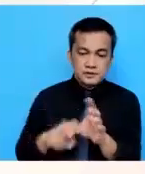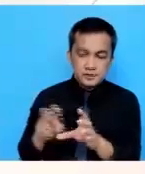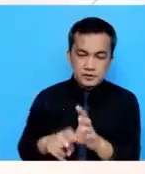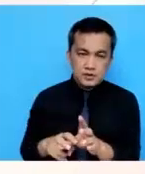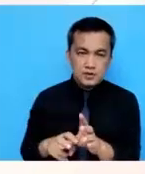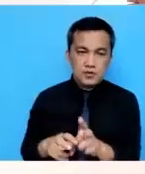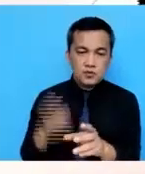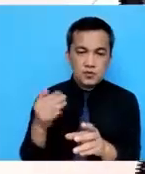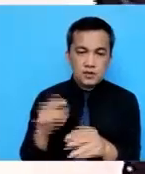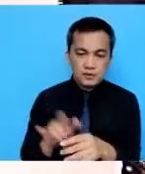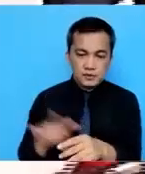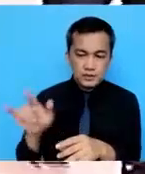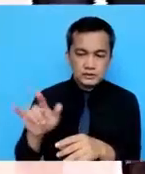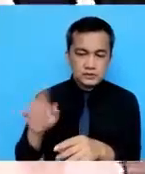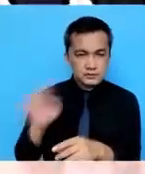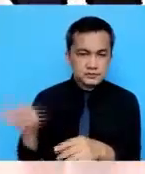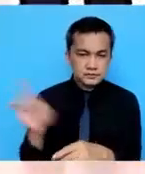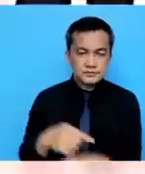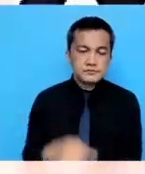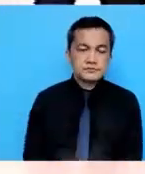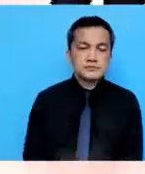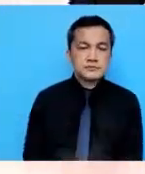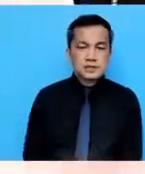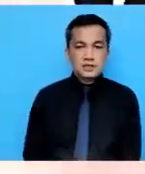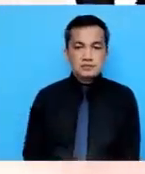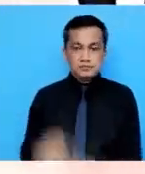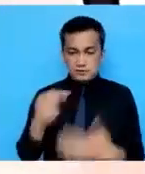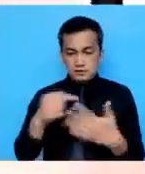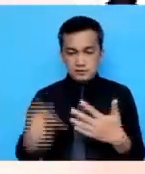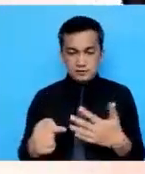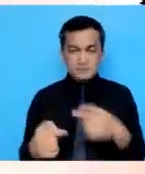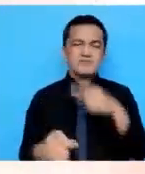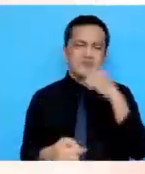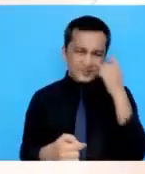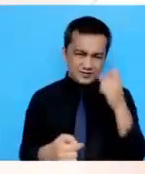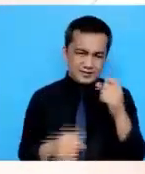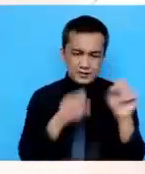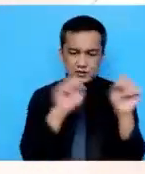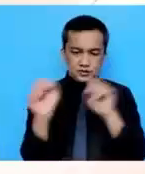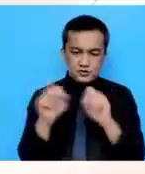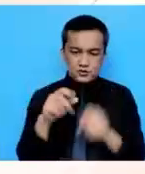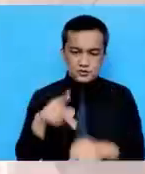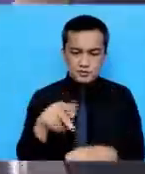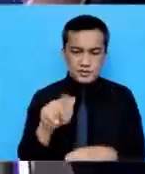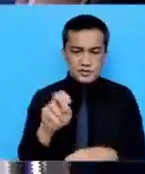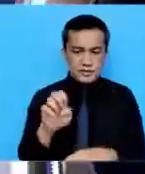mga flight nila na nakansela. At lahat ng yan ay dahil pa rin sa Bagyong Paeng.